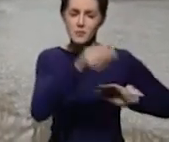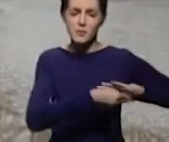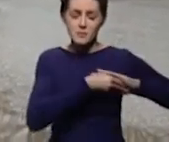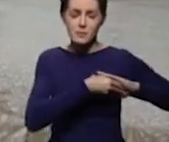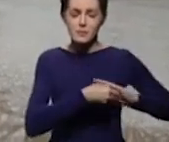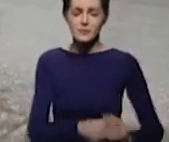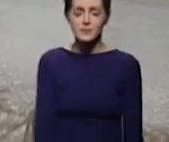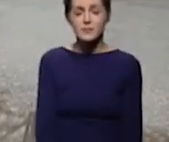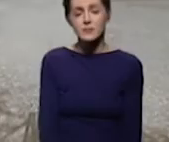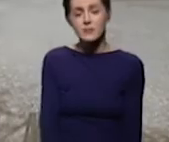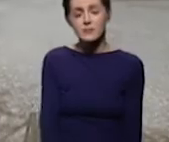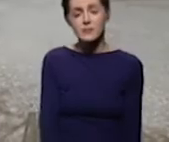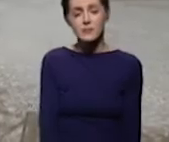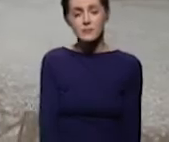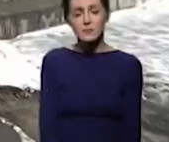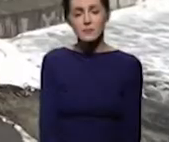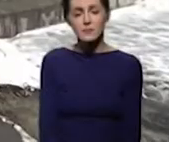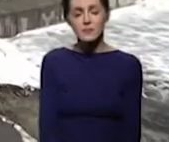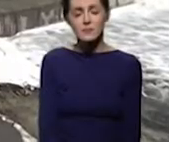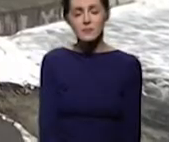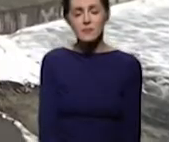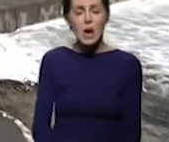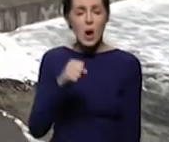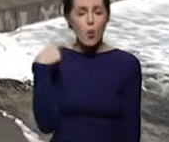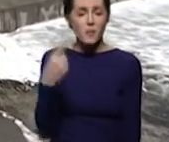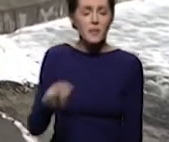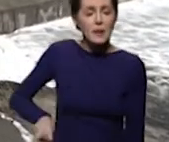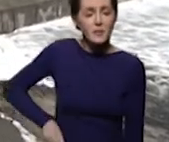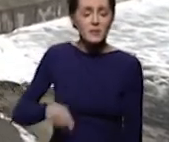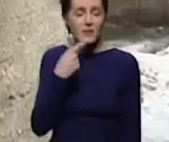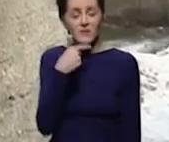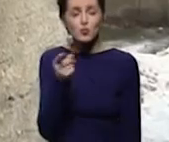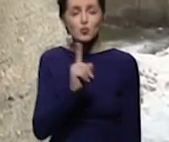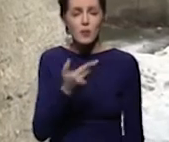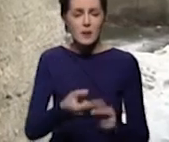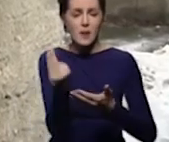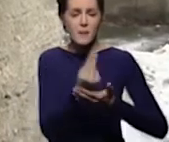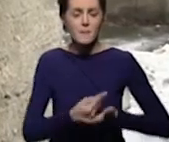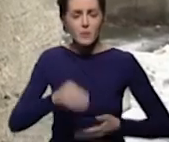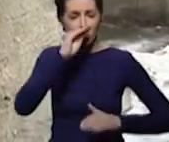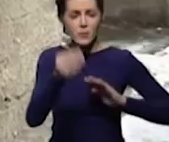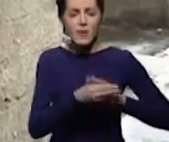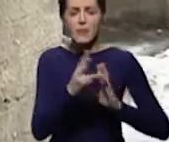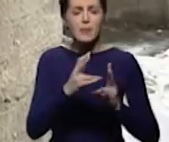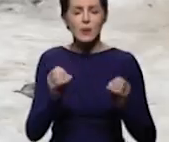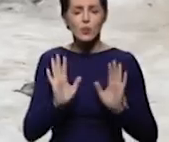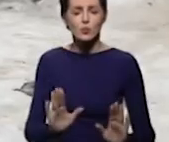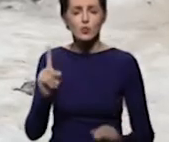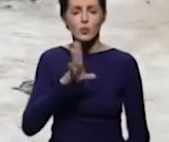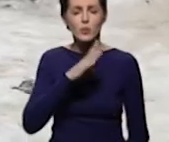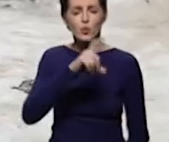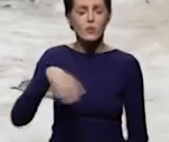вони вернулись назад в квартири. В обладміністрації зазначають, мапу бомбосховищ створили не для того, аби